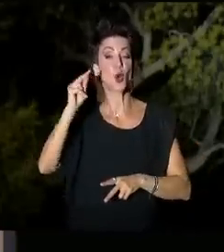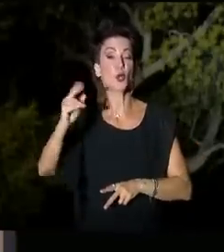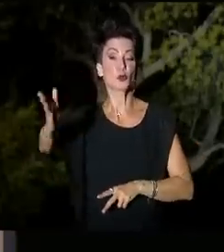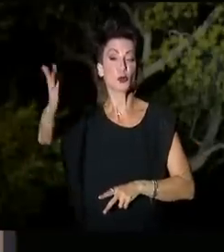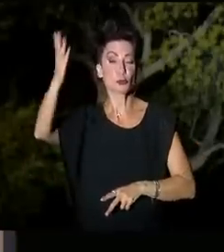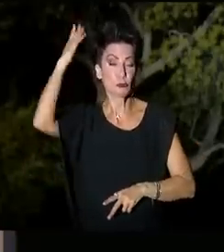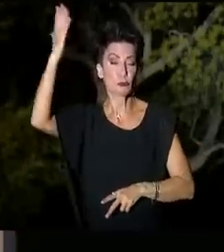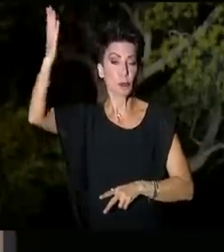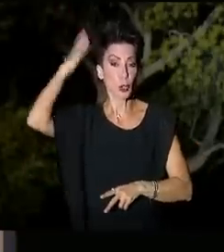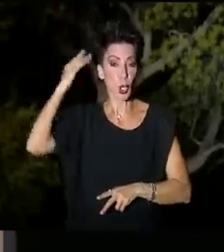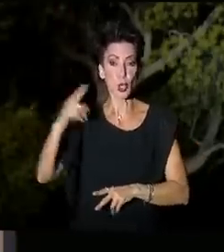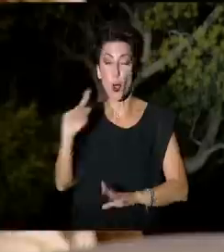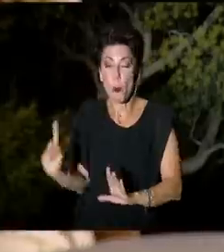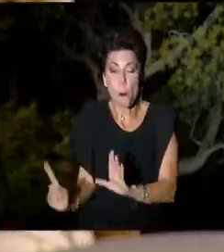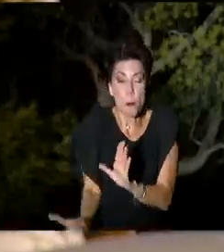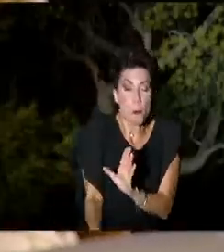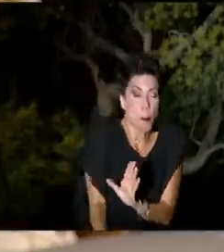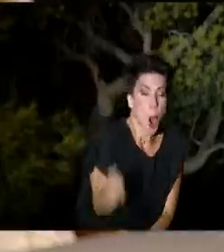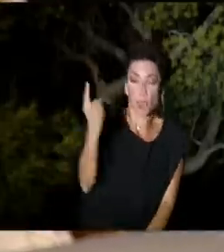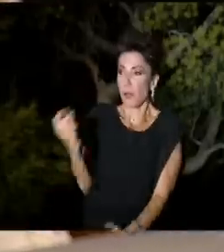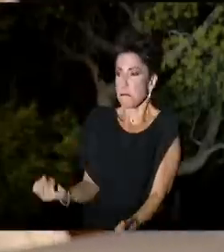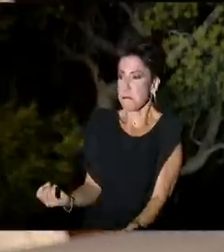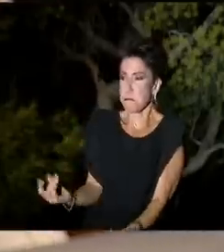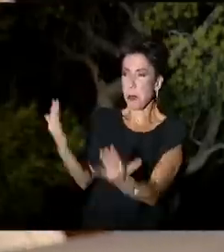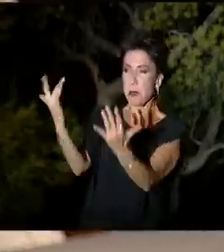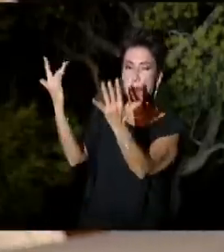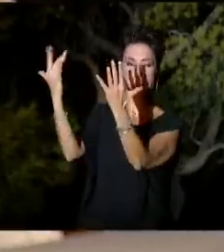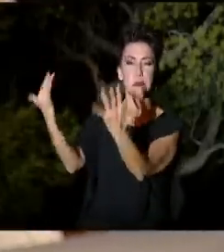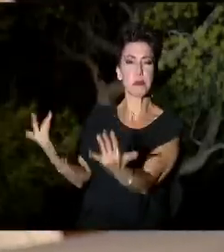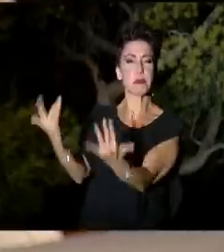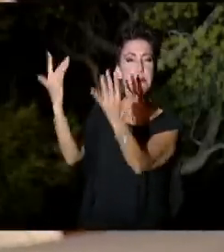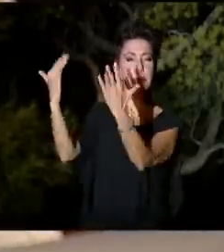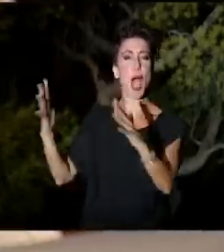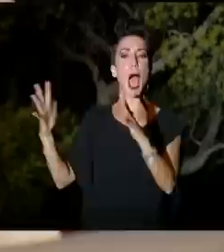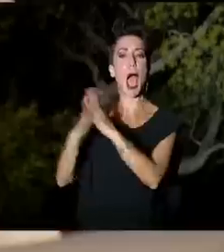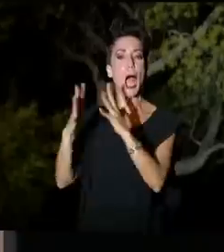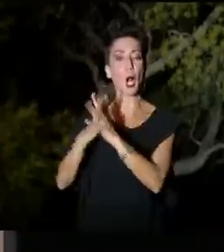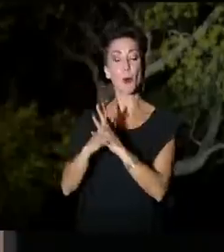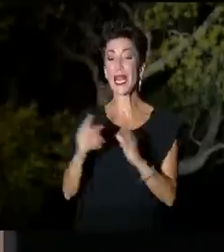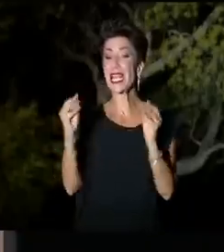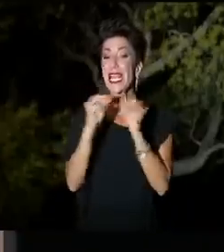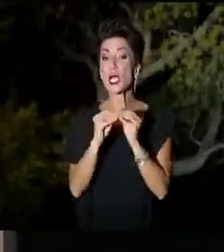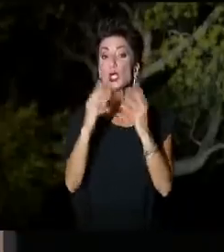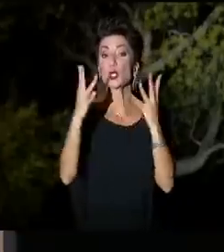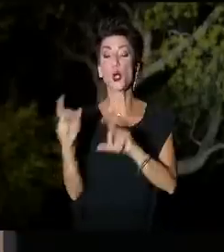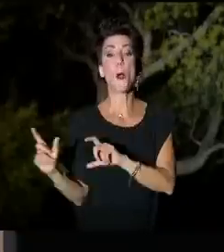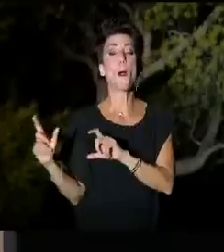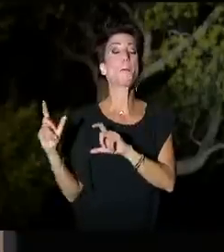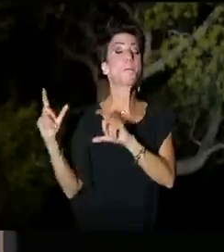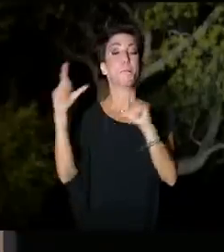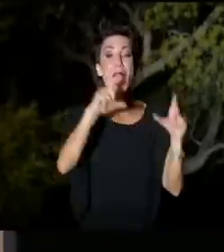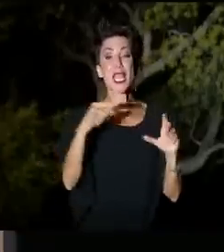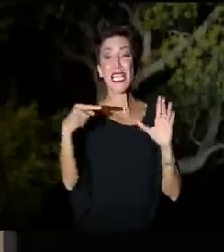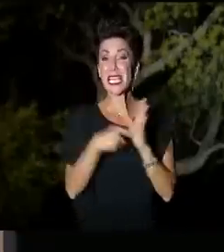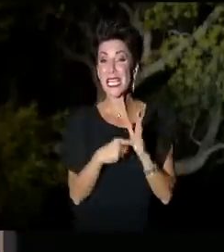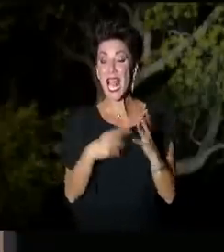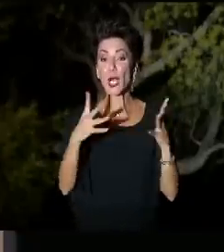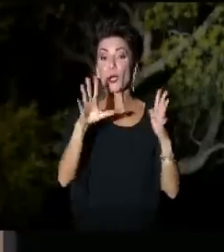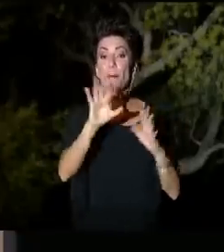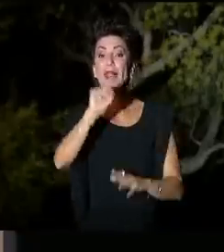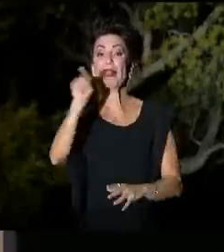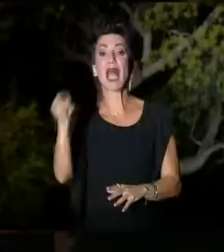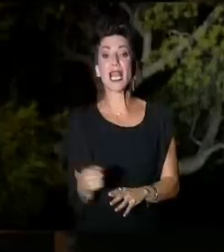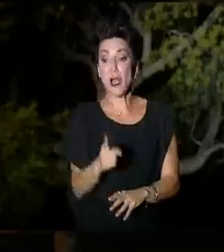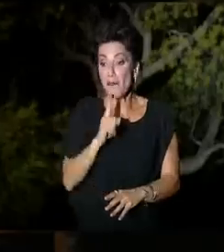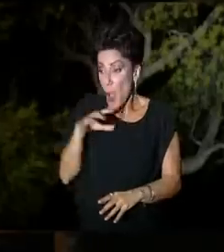πρώτη φωταγώγηση της Ακρόπολης, εκφώνησε αυτόν τον εμβληματικό λόγο στις 28 Μαΐου του 1959, στον ίδιο